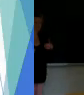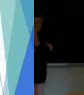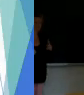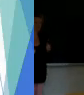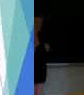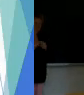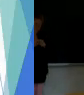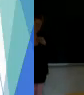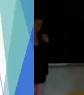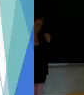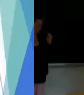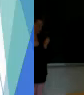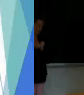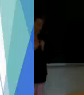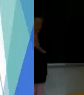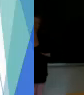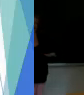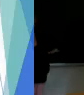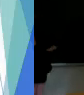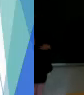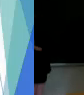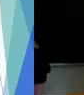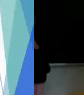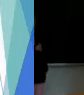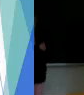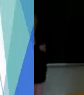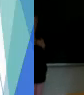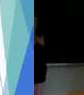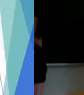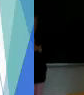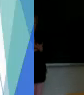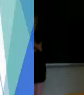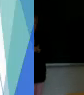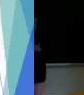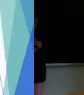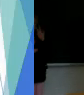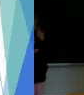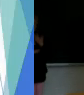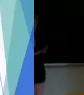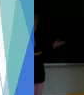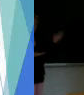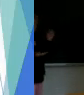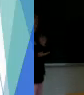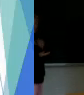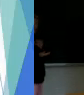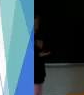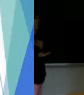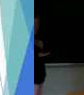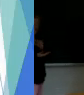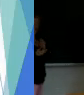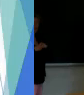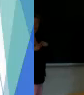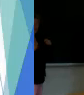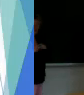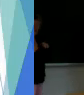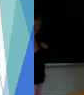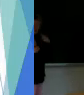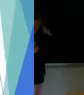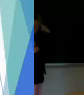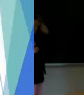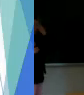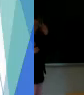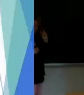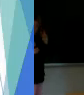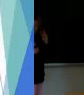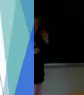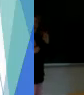il concetto generale. I campi di applicazione non ve li sto a raccontare, li vedete qua, no? Dalle protesi, dalle neuroprotesi,